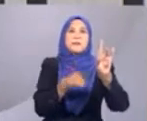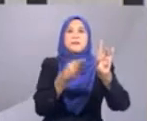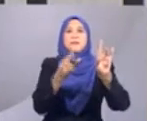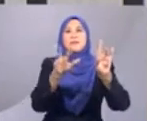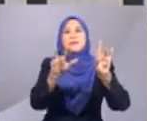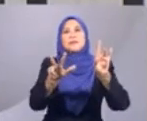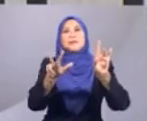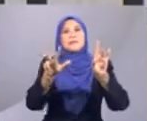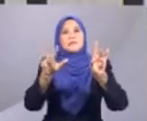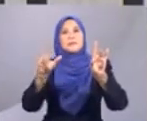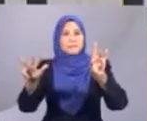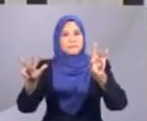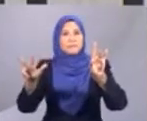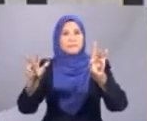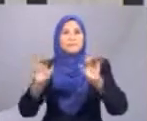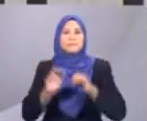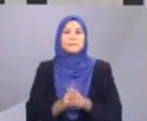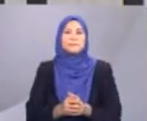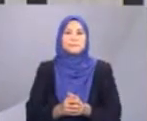8303.